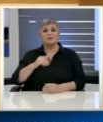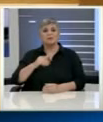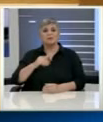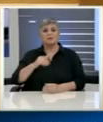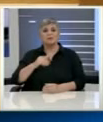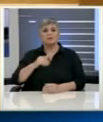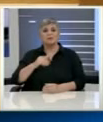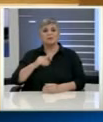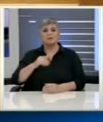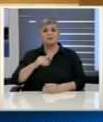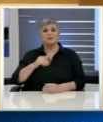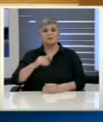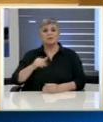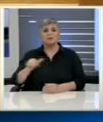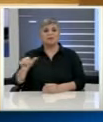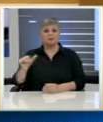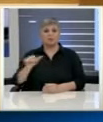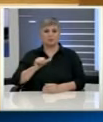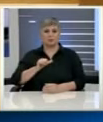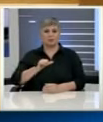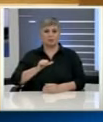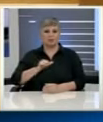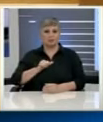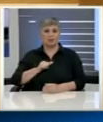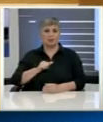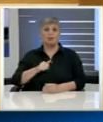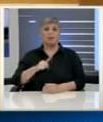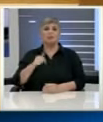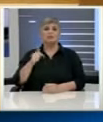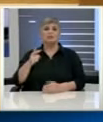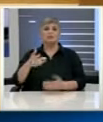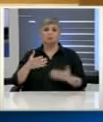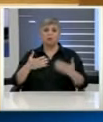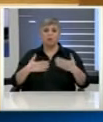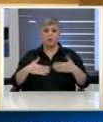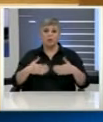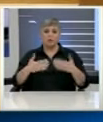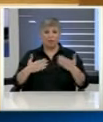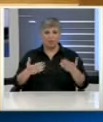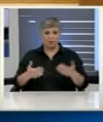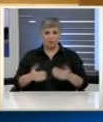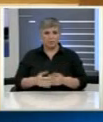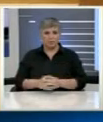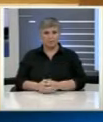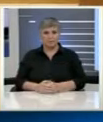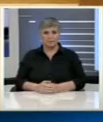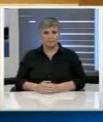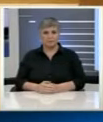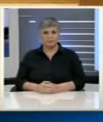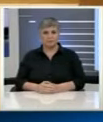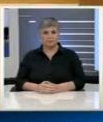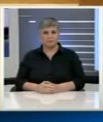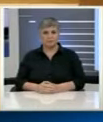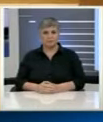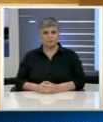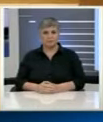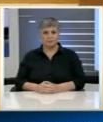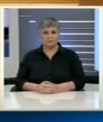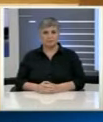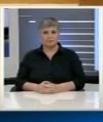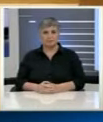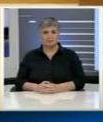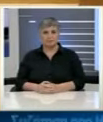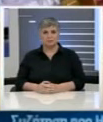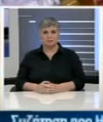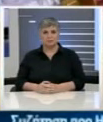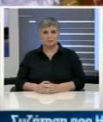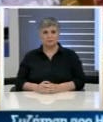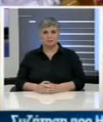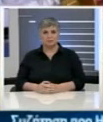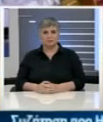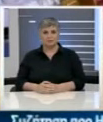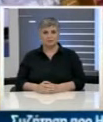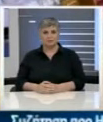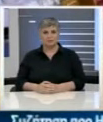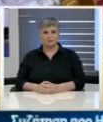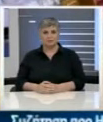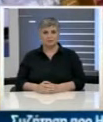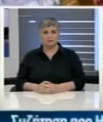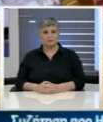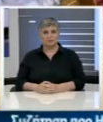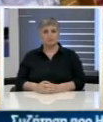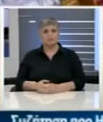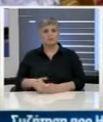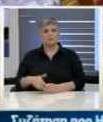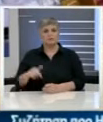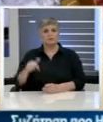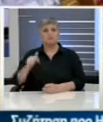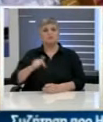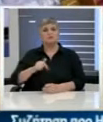τον κύριο φί στην κομματική τά κύριε φίλ παρακαλώ ήσυχα δεν